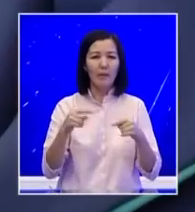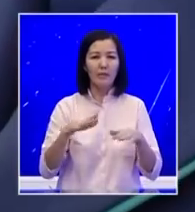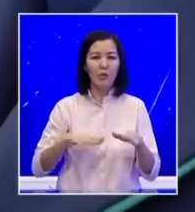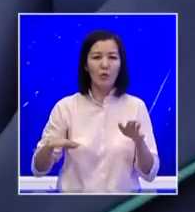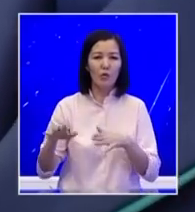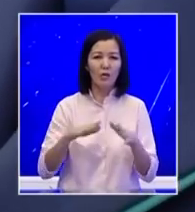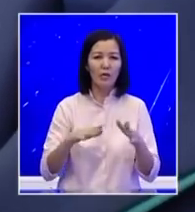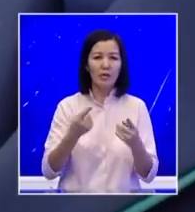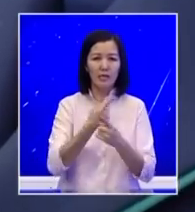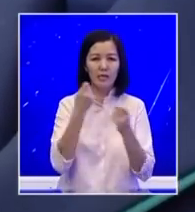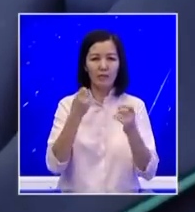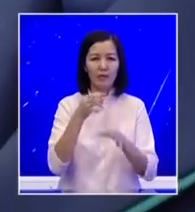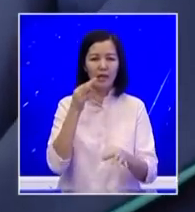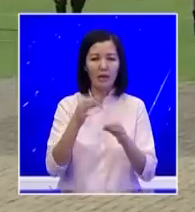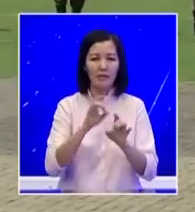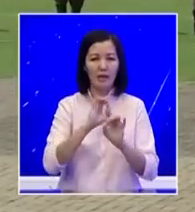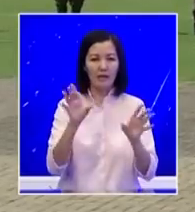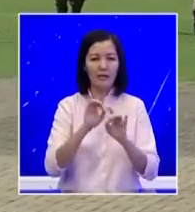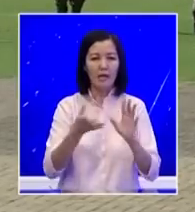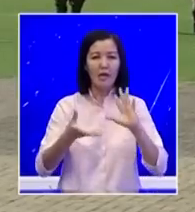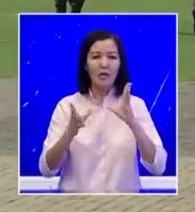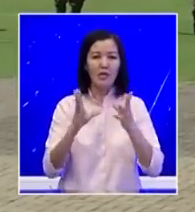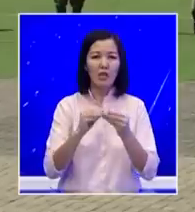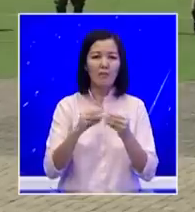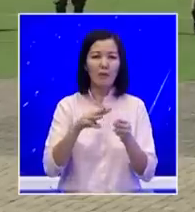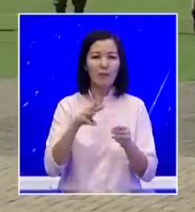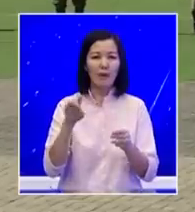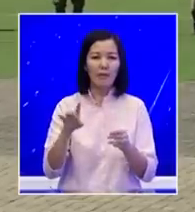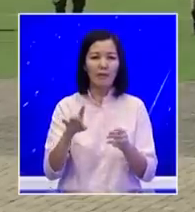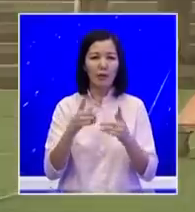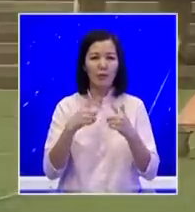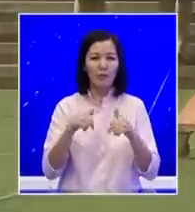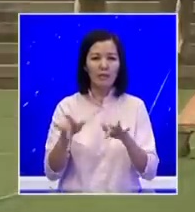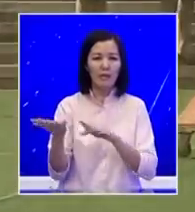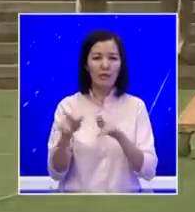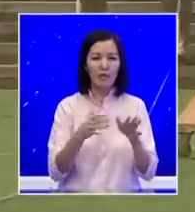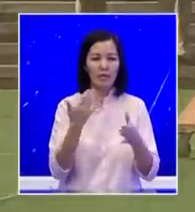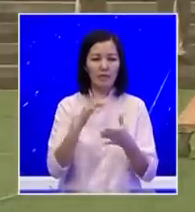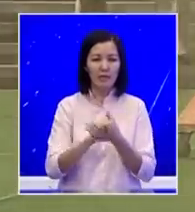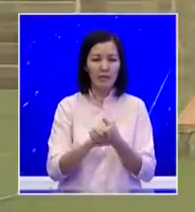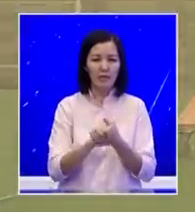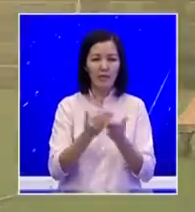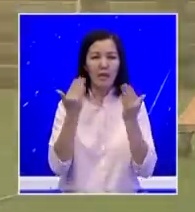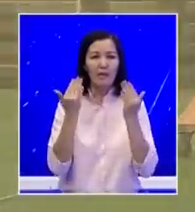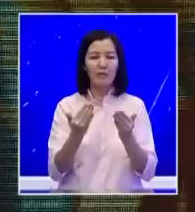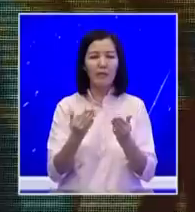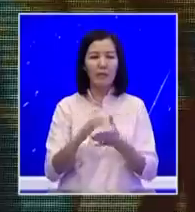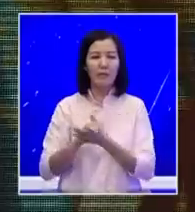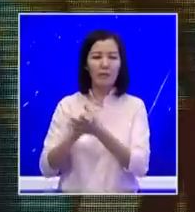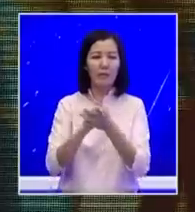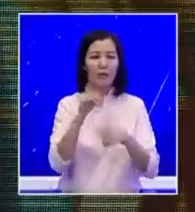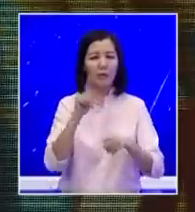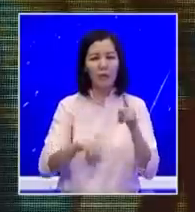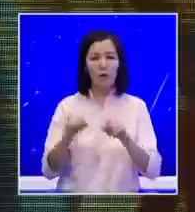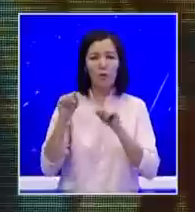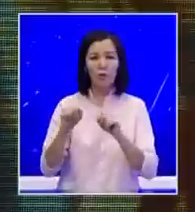бүгін өңірлік коммуникациялар қызметі алаңында айтылды. Жалпы мамандар мамырда ұйымдастырылатын шараларды таныстырды. Биылғы бірлік